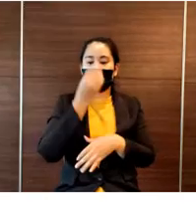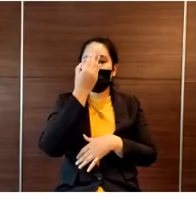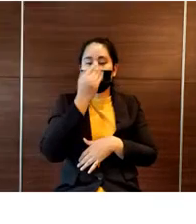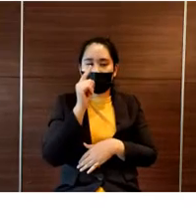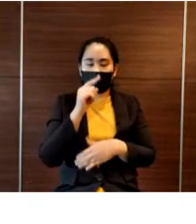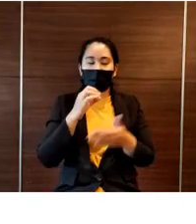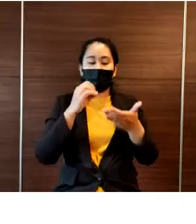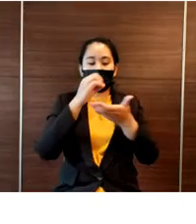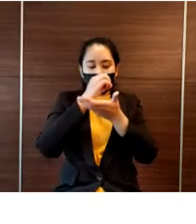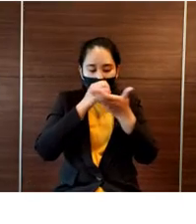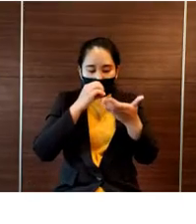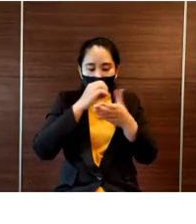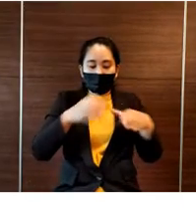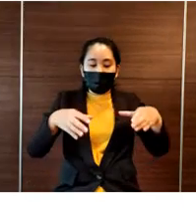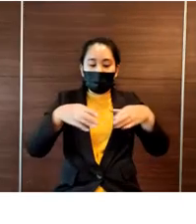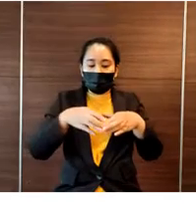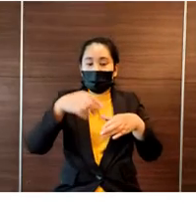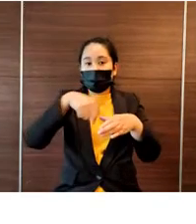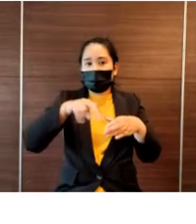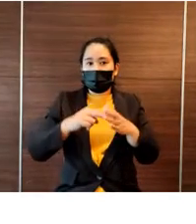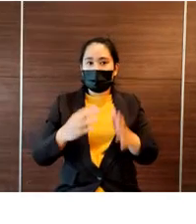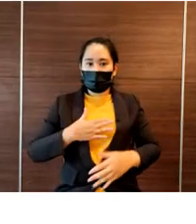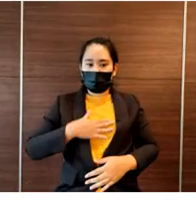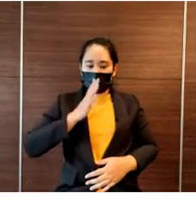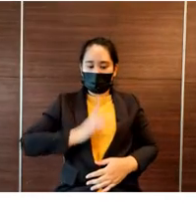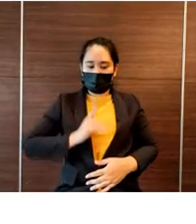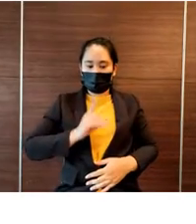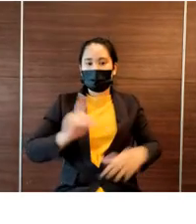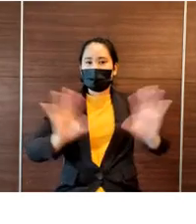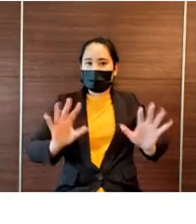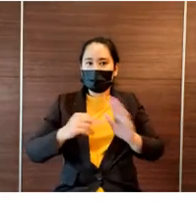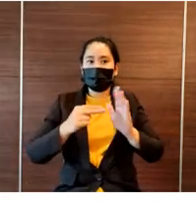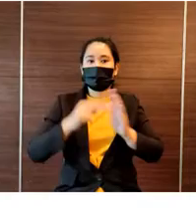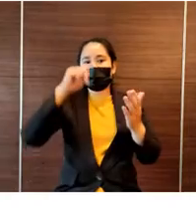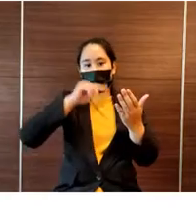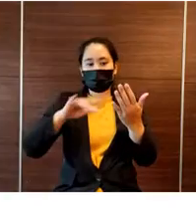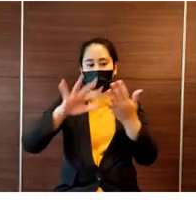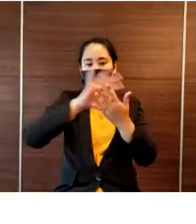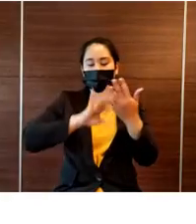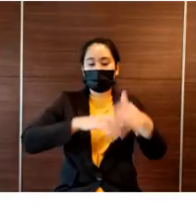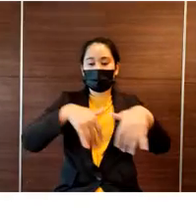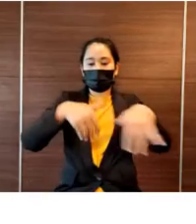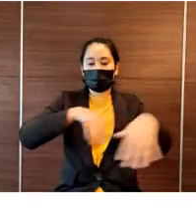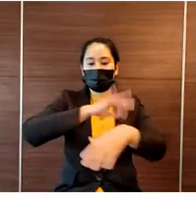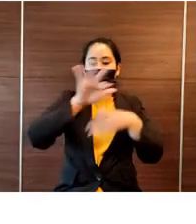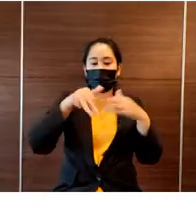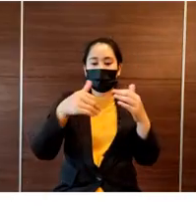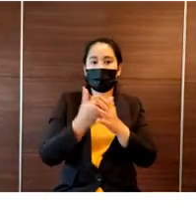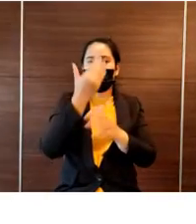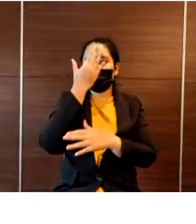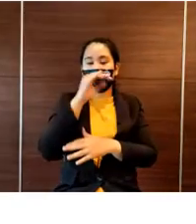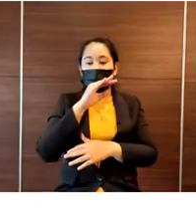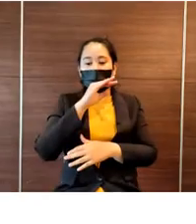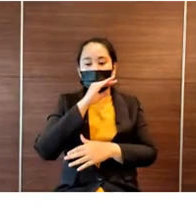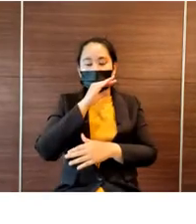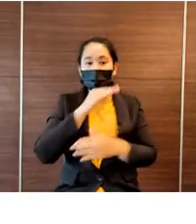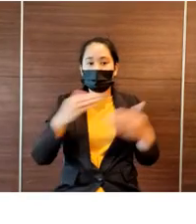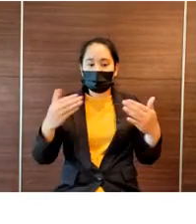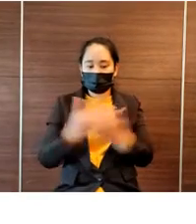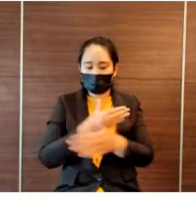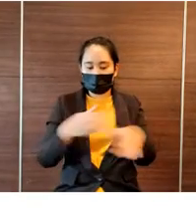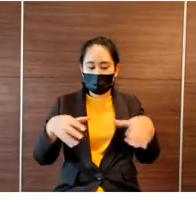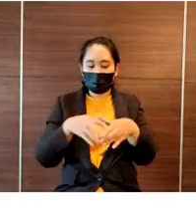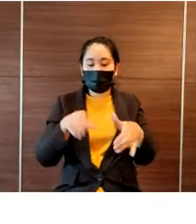สพติดมันไม่ใช่เฉพาะเราอะมันคือทุกคนในประเทศนี้ที่เพราะถ้าเราเปลี่ยนเฉพาะแค่